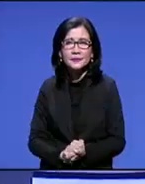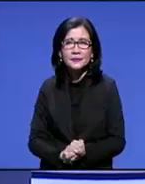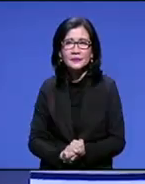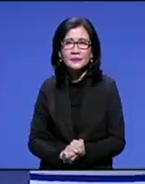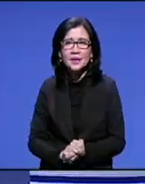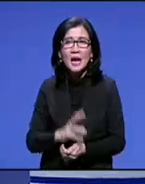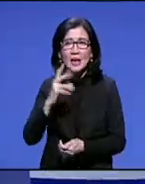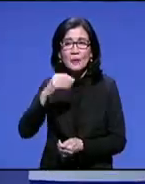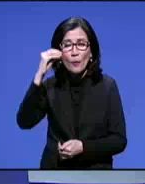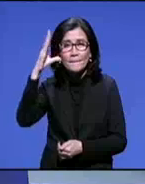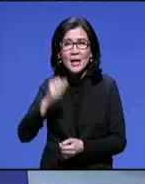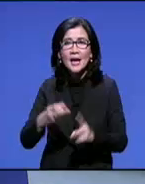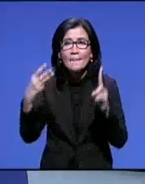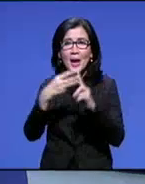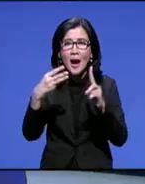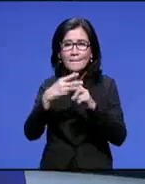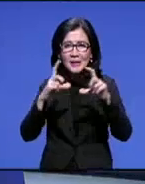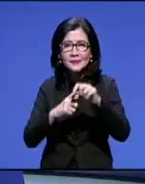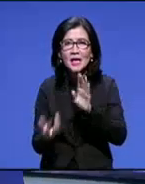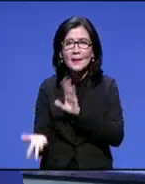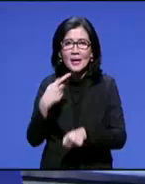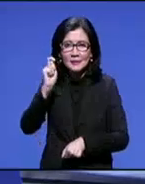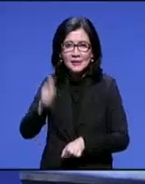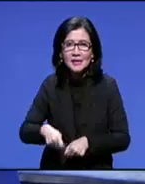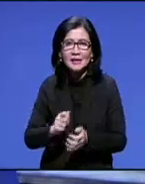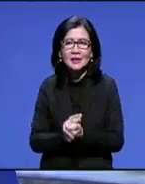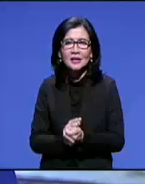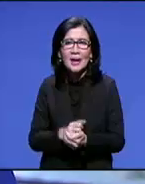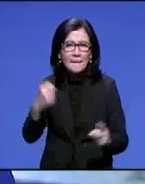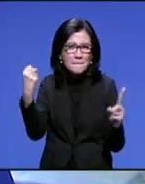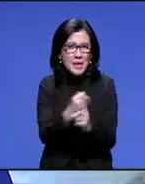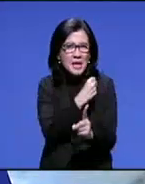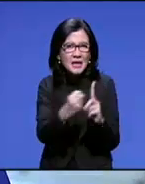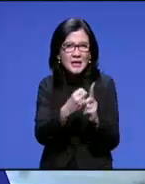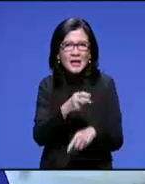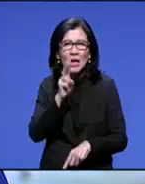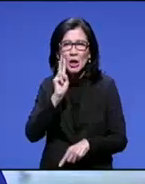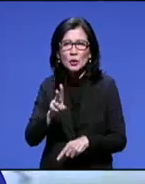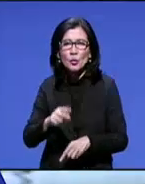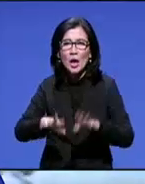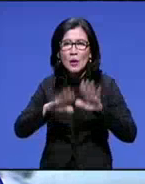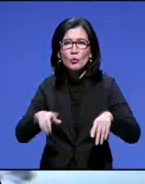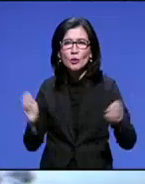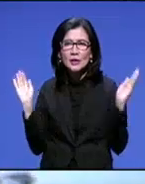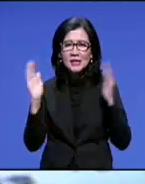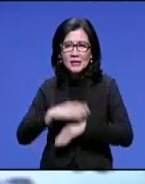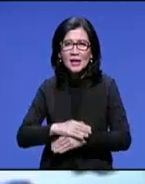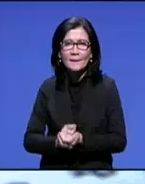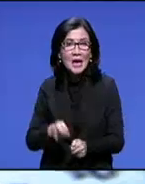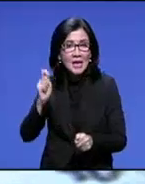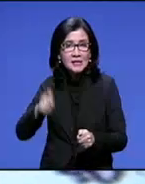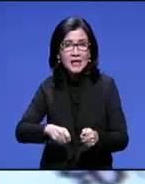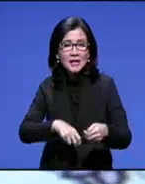Rabu pagi, Bahar bin Smith kembali menjalani persidangan terkait dugaan penganiayaan terhadap dua orang santrinya. Yang menarik, sidang dengan